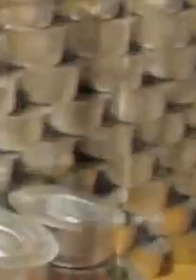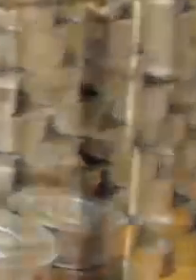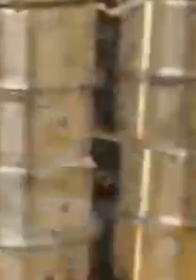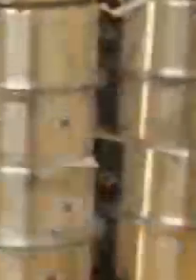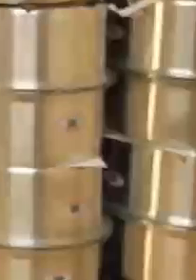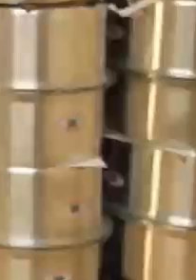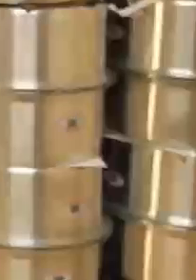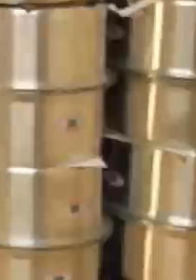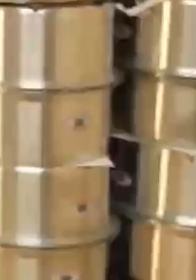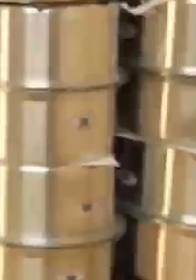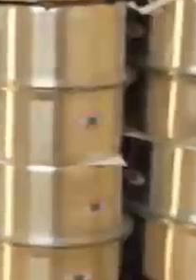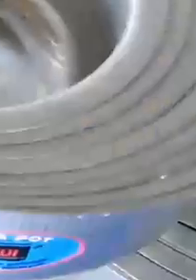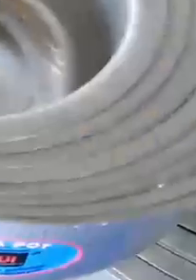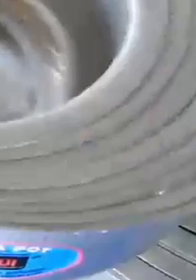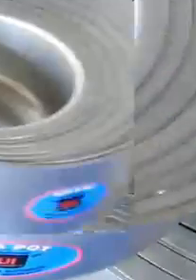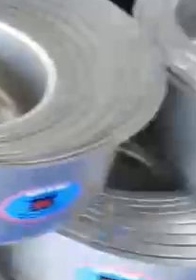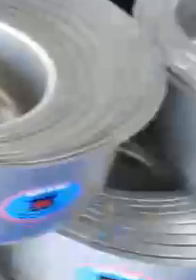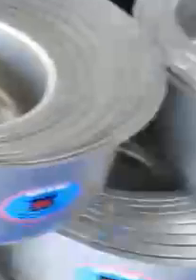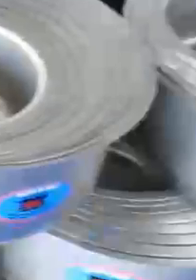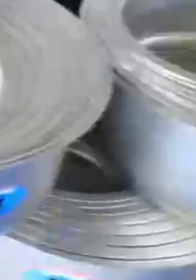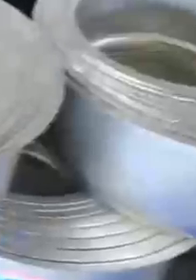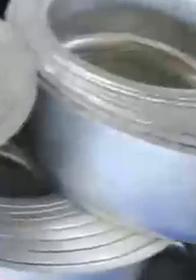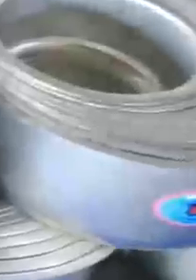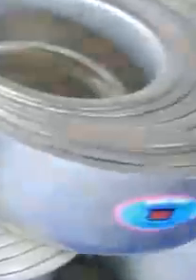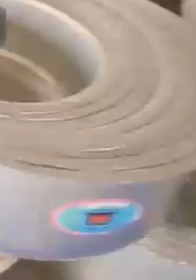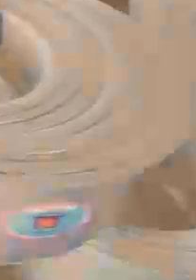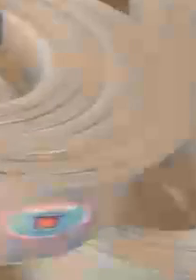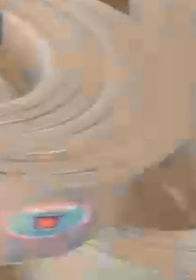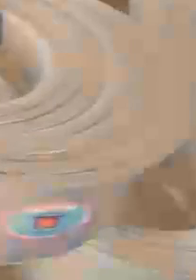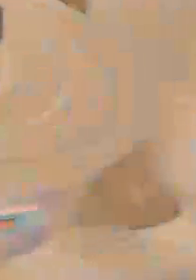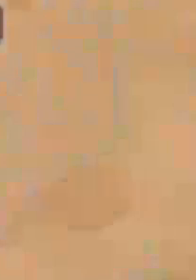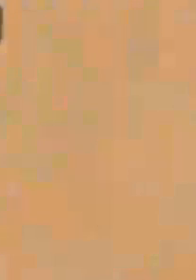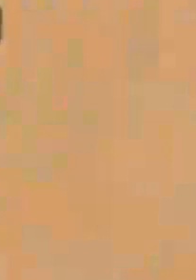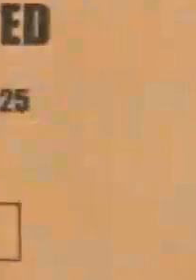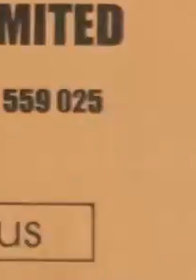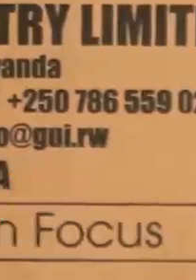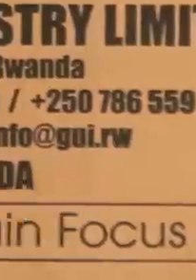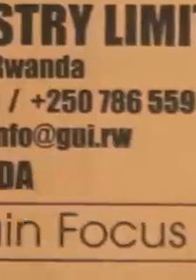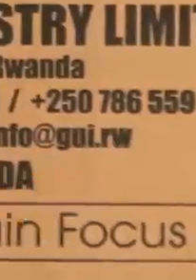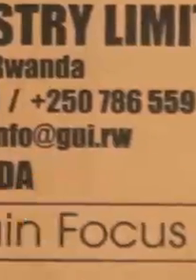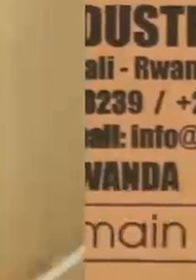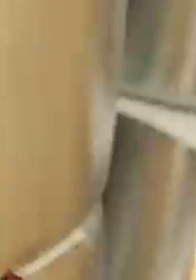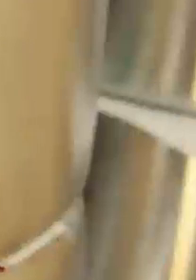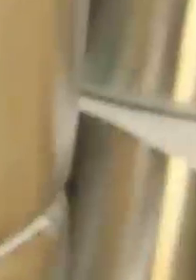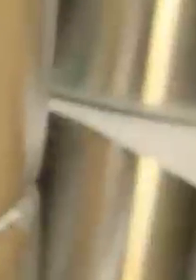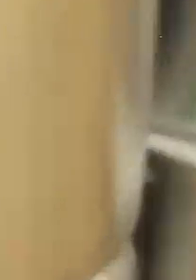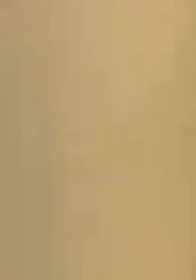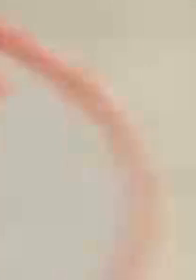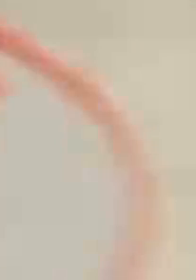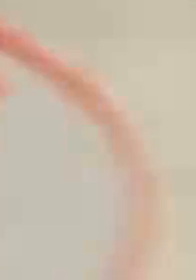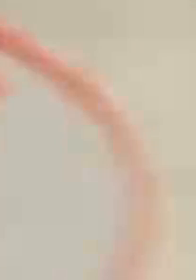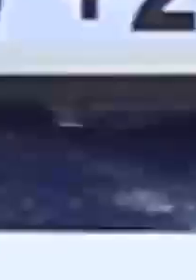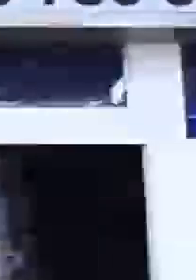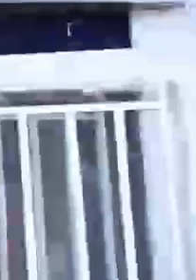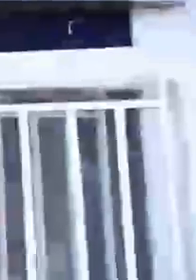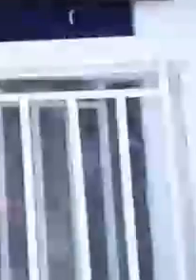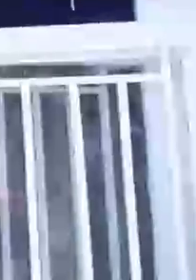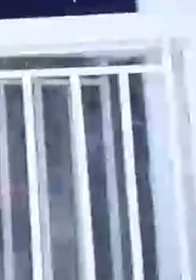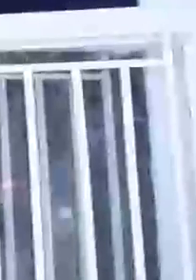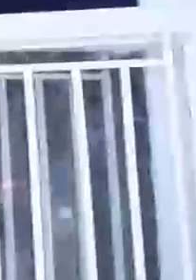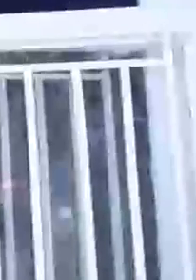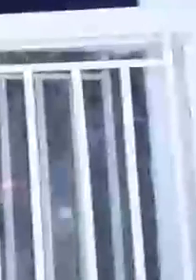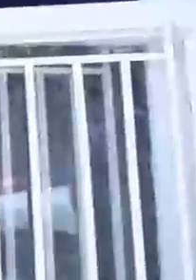neza Hatajiru kubesha kukwa masafriya yacu Hari wichirango chiza chaga safriya gatoya Kari mngibara riju mukara abifuza kugura